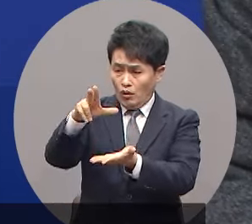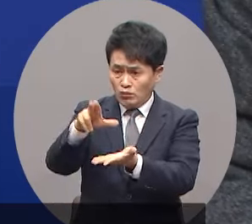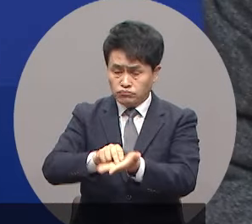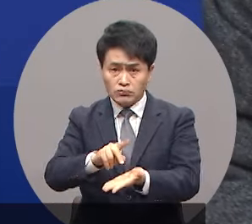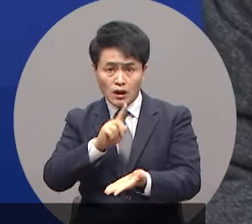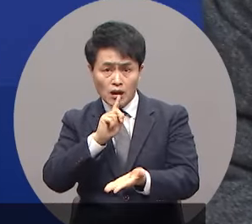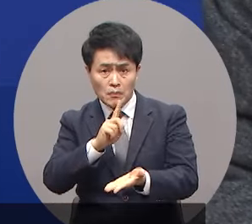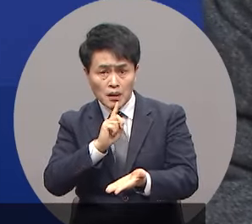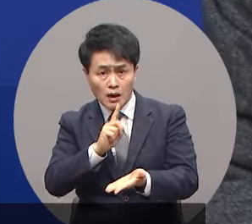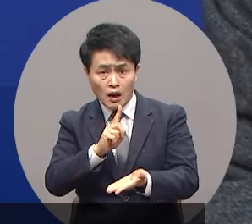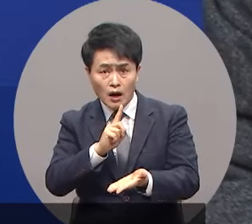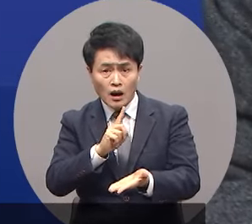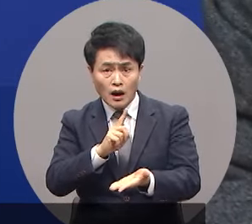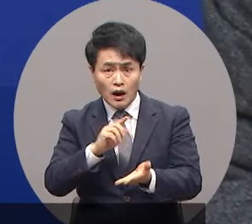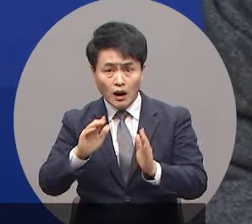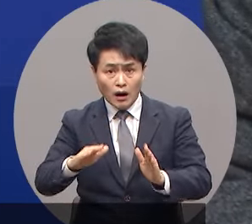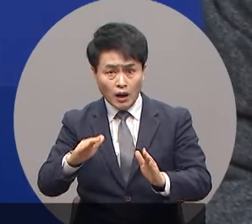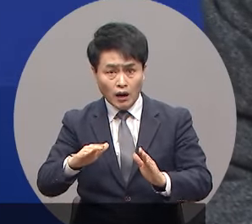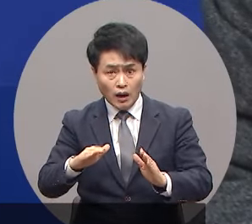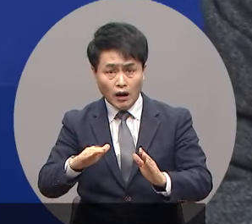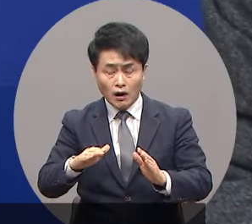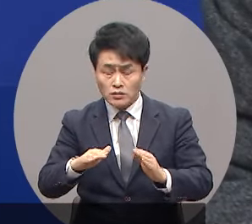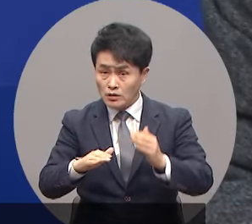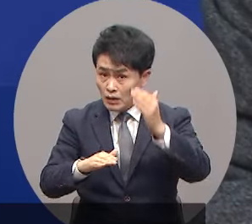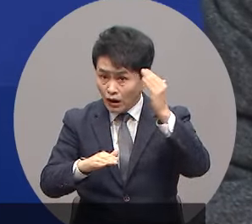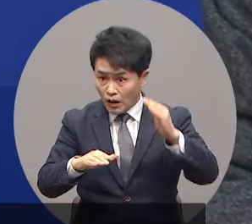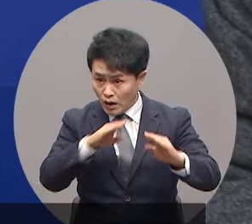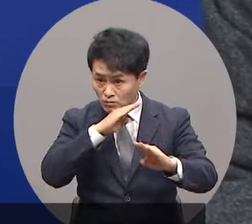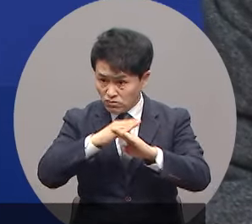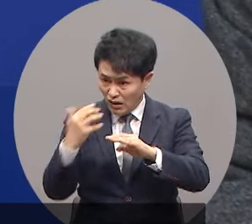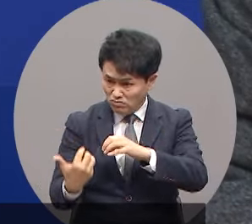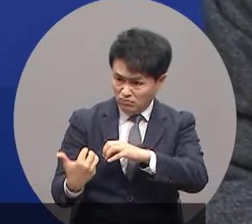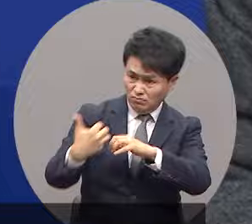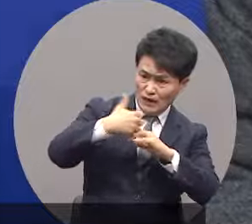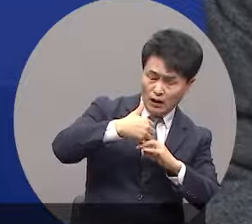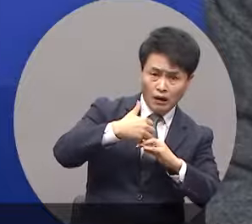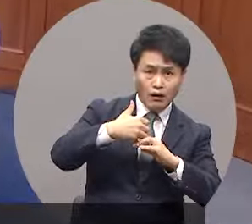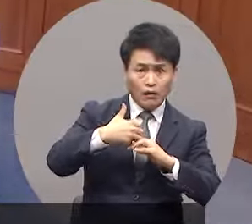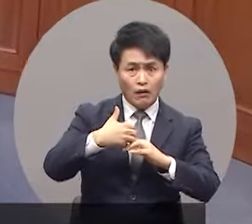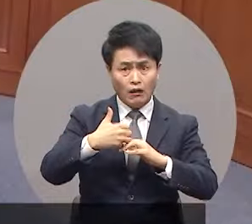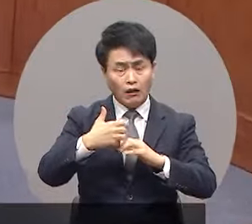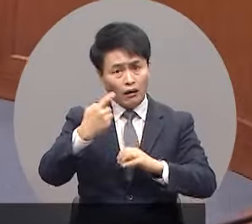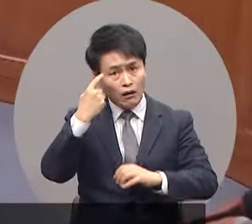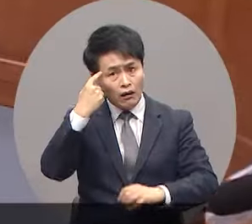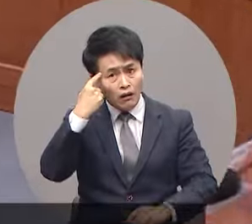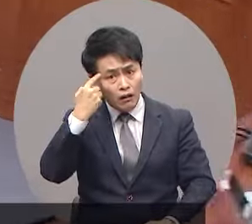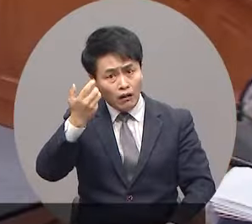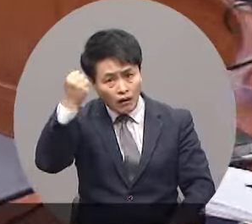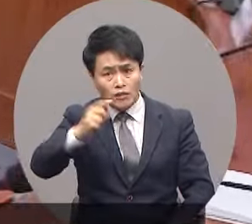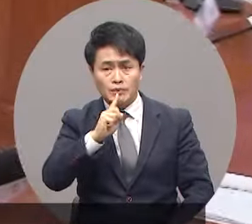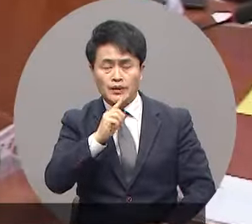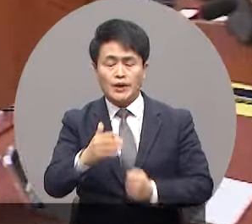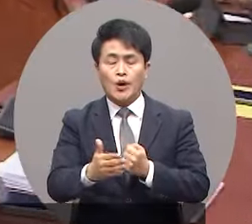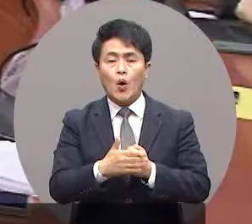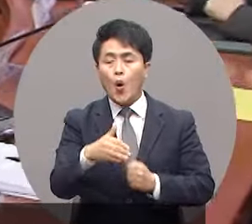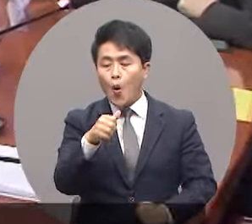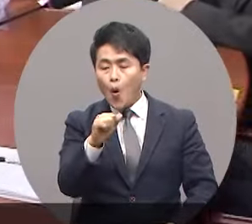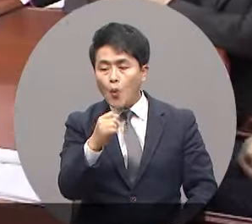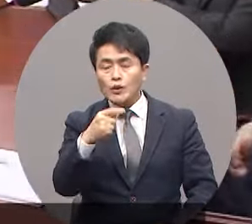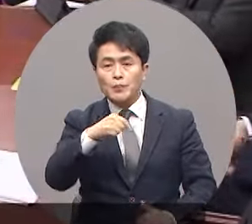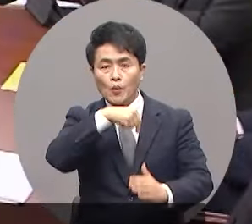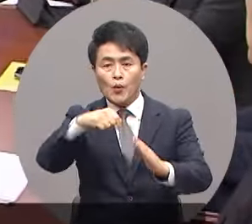아 바로 남침이라도 하는 거 아닌가 이렇게 생각할 수밖에 없지 않습니까? 홍익표